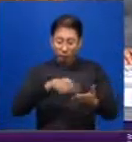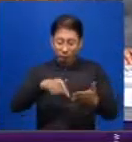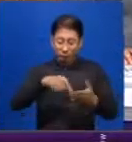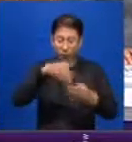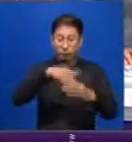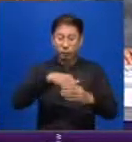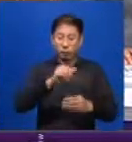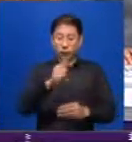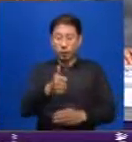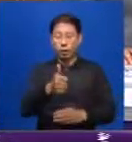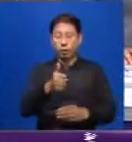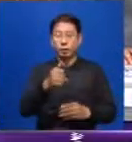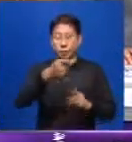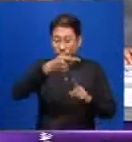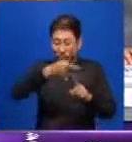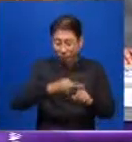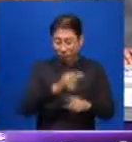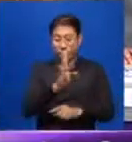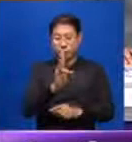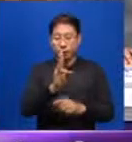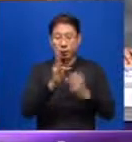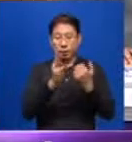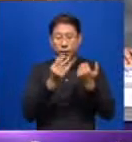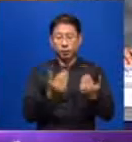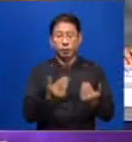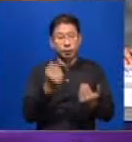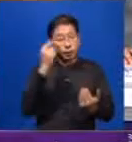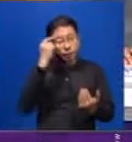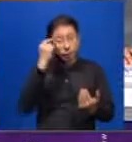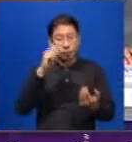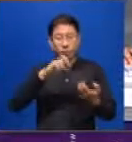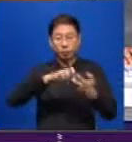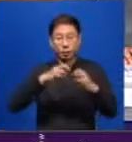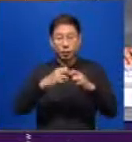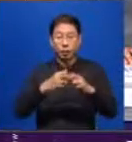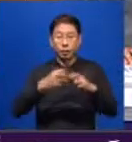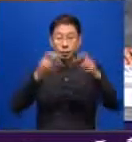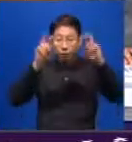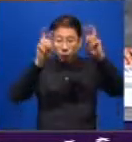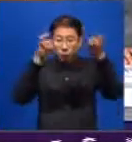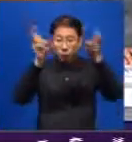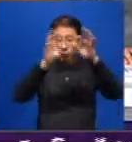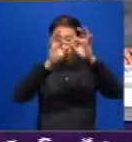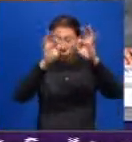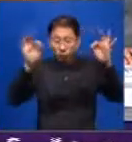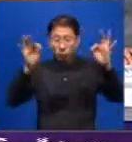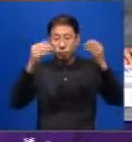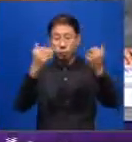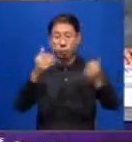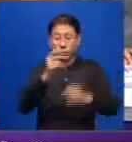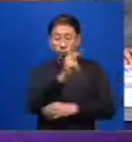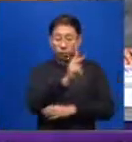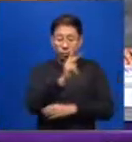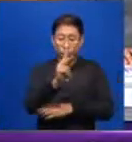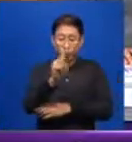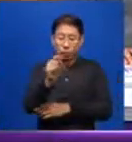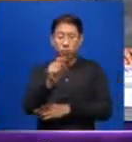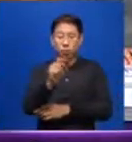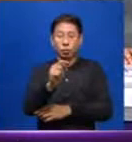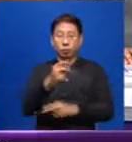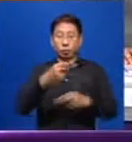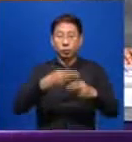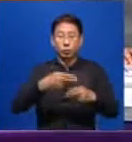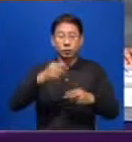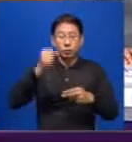ผ่านให้เดือนกรกฎาคมนี้แต่ว่าประเด็นหนึ่งที่ตอนนี้เป็นที่ถูกจับตามองก็คือการที่กกต. 1ท่าน